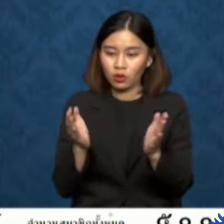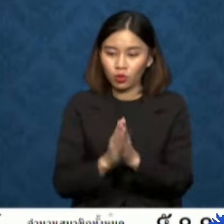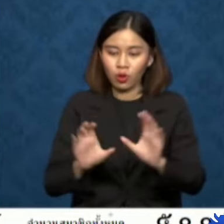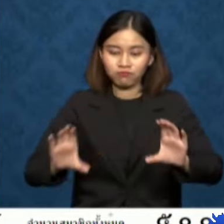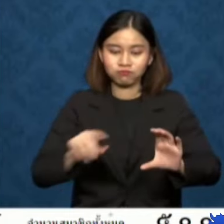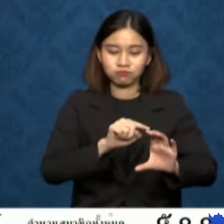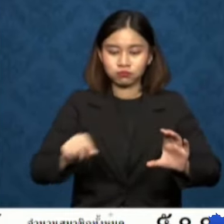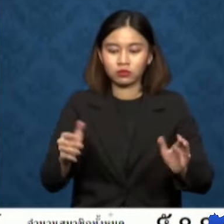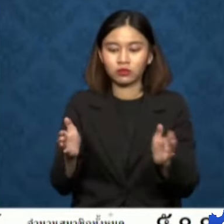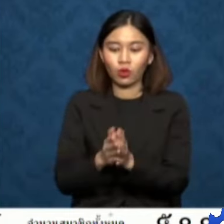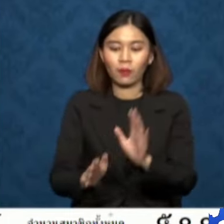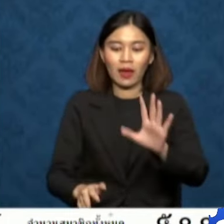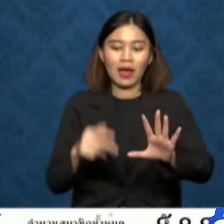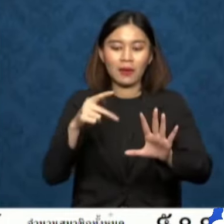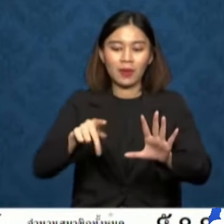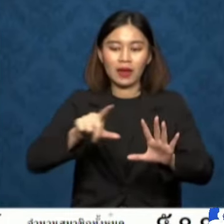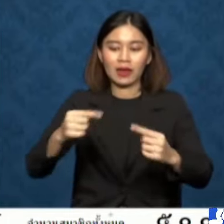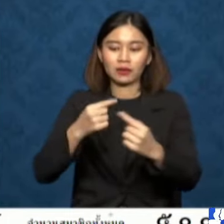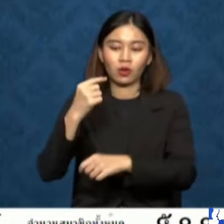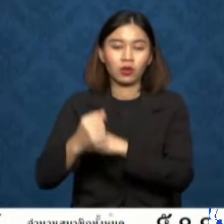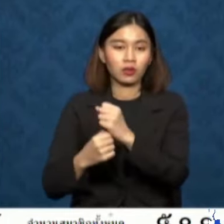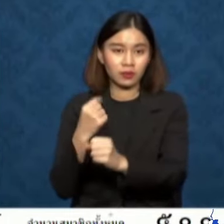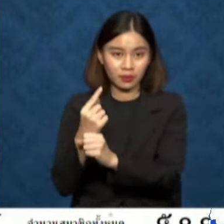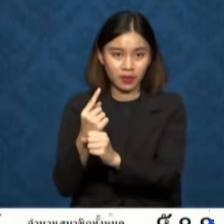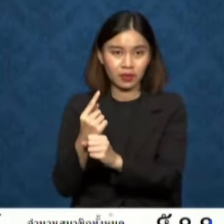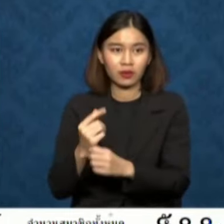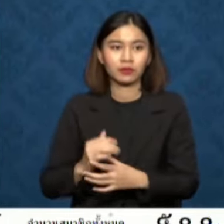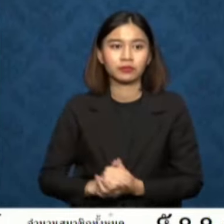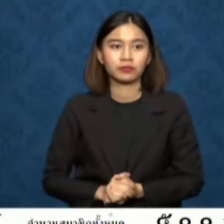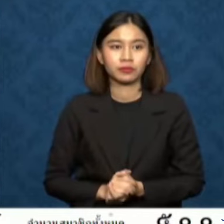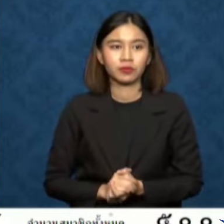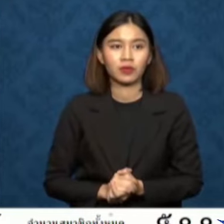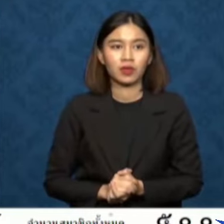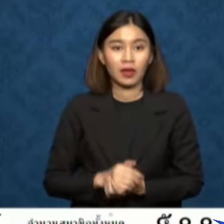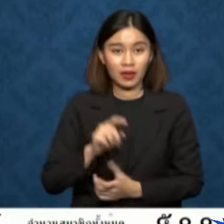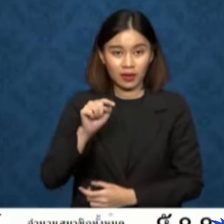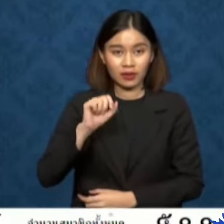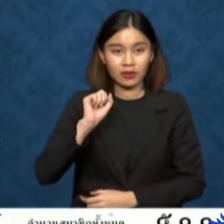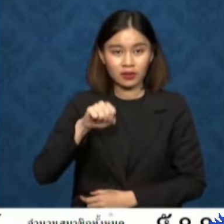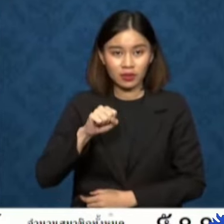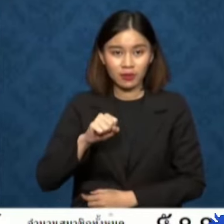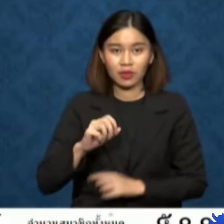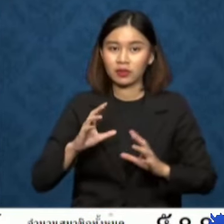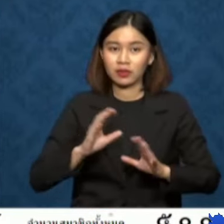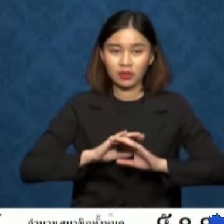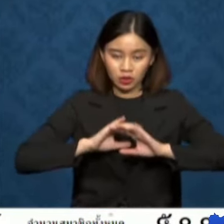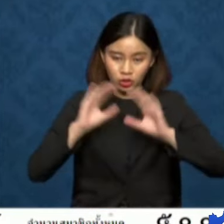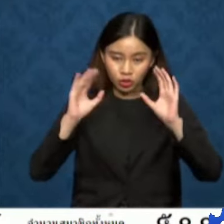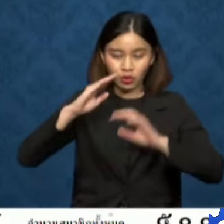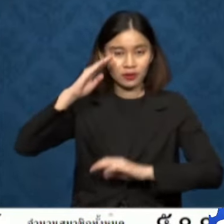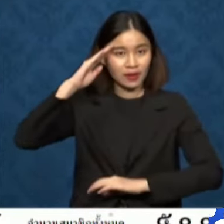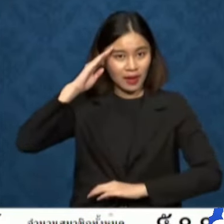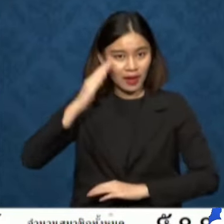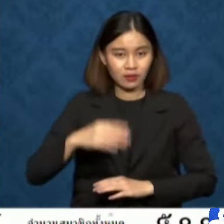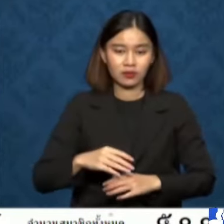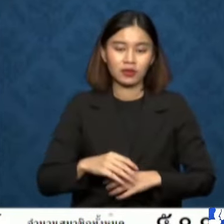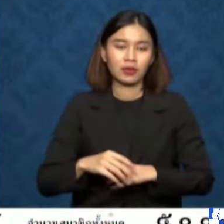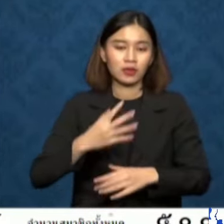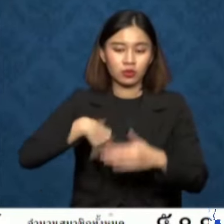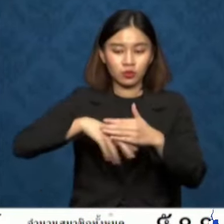ก้อน5,000ล้านต่อปีเป็นเรื่องนี้หรือเปล่าครับที่ไม่ยอมยกเลิกการบังคับเกณฑ์